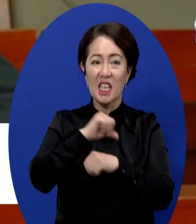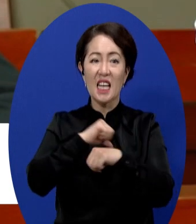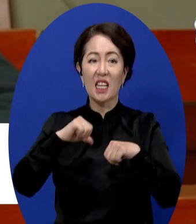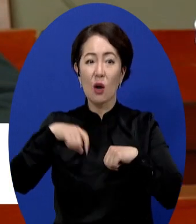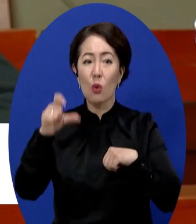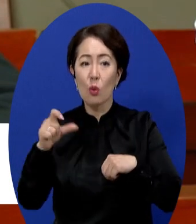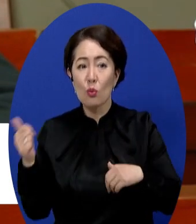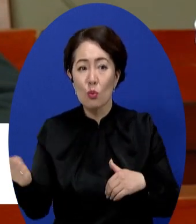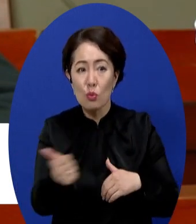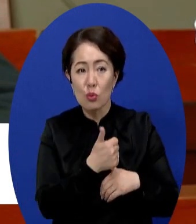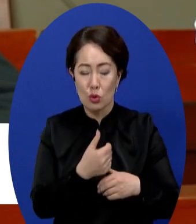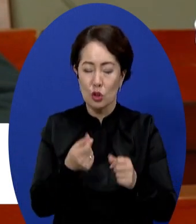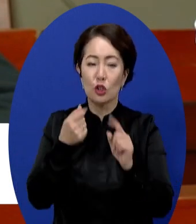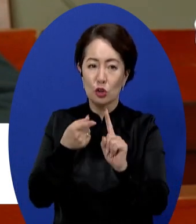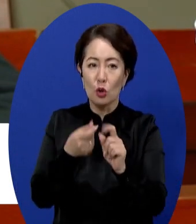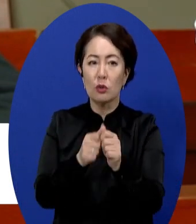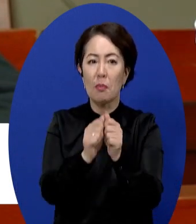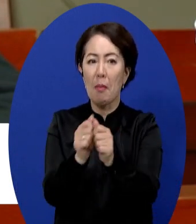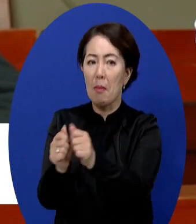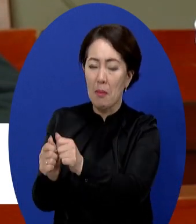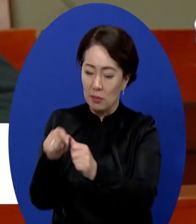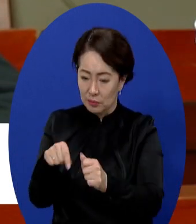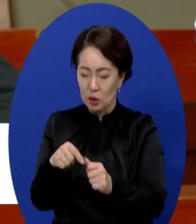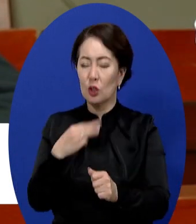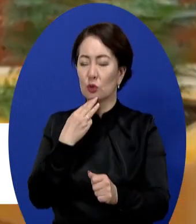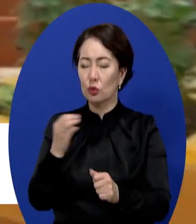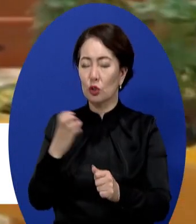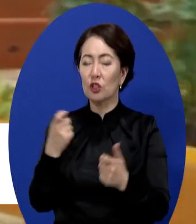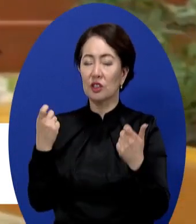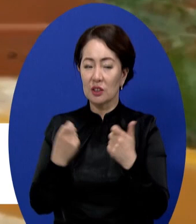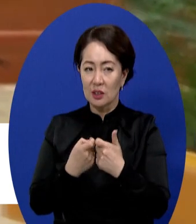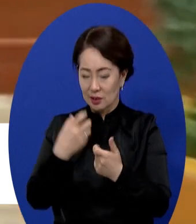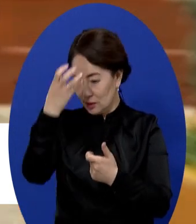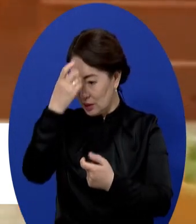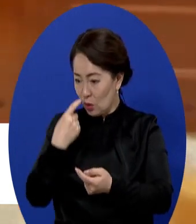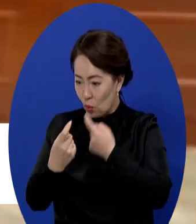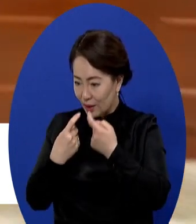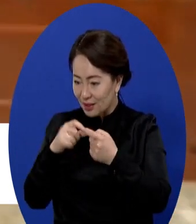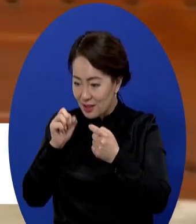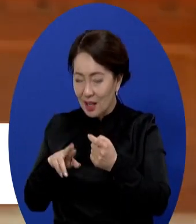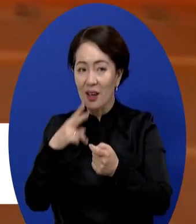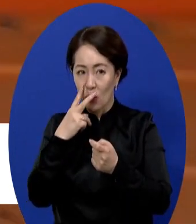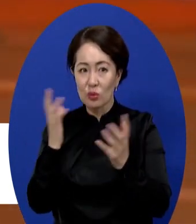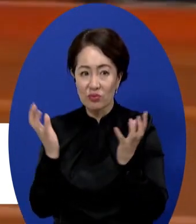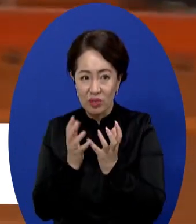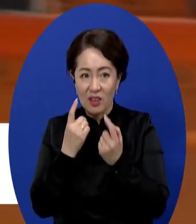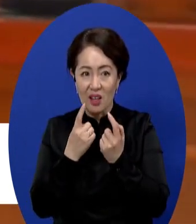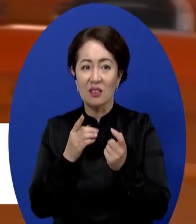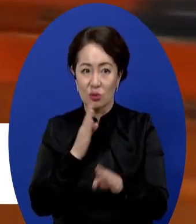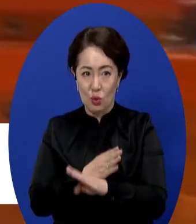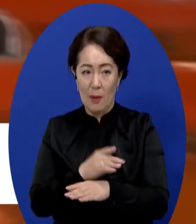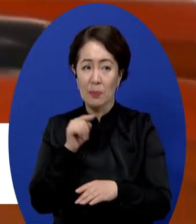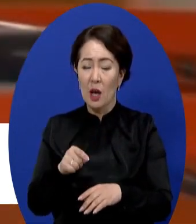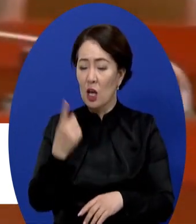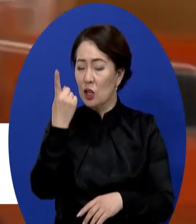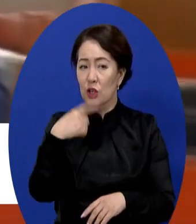бол шударгасанд нийцэх юмаа гэж засгийн газрын хуралдаанаар сая бас үтлээ. Засгийн газрын гаргасан шийдвэрээр бол нэг удаагийн